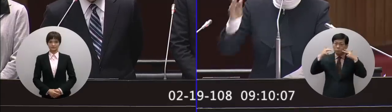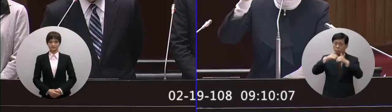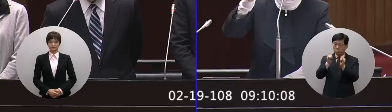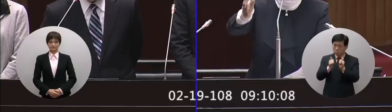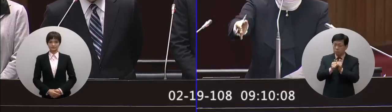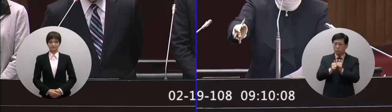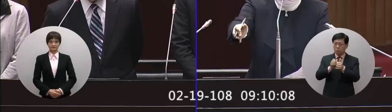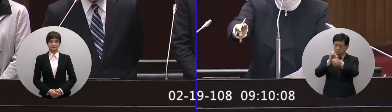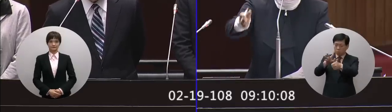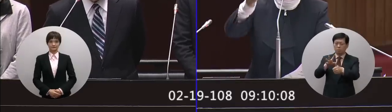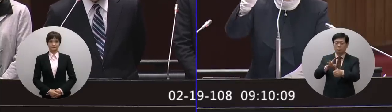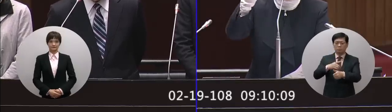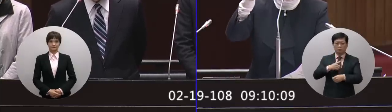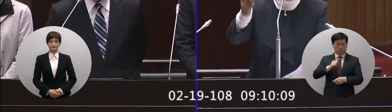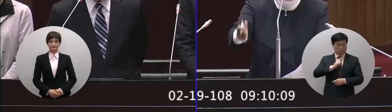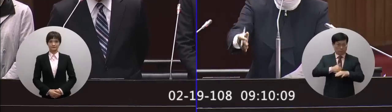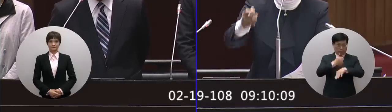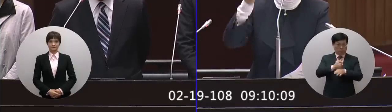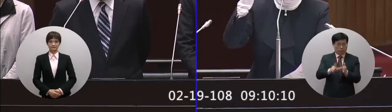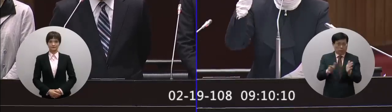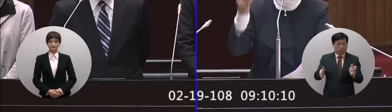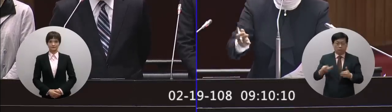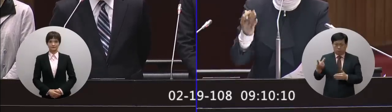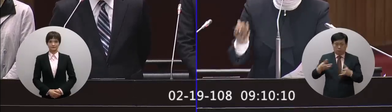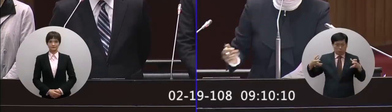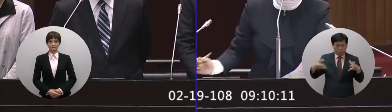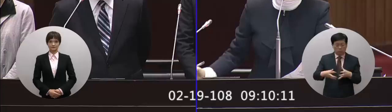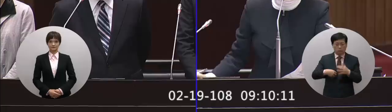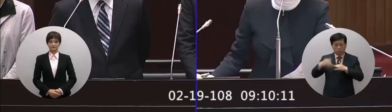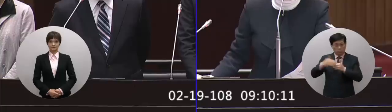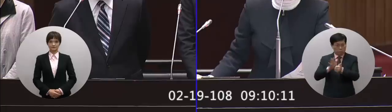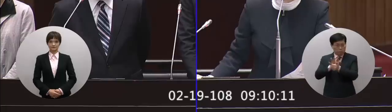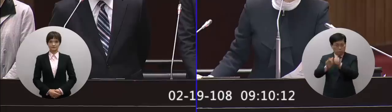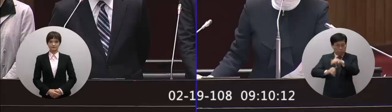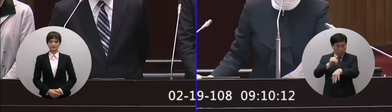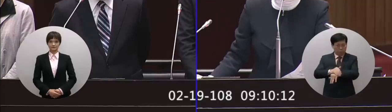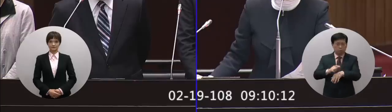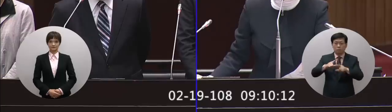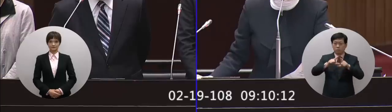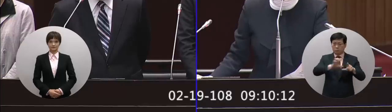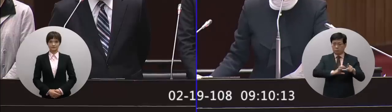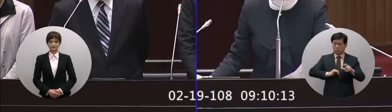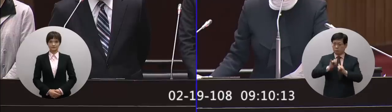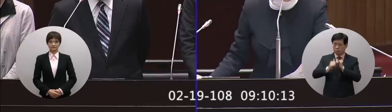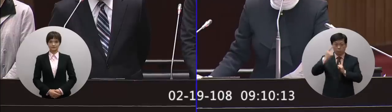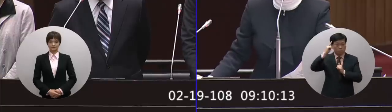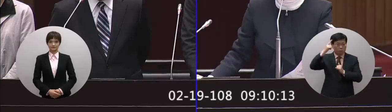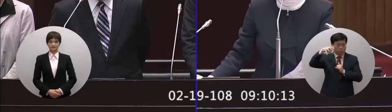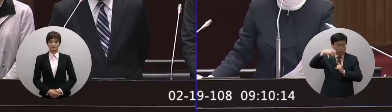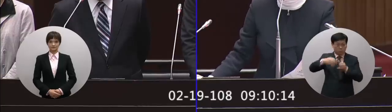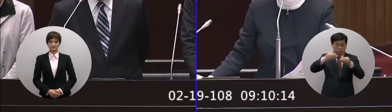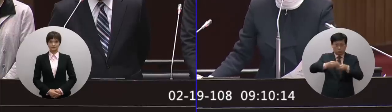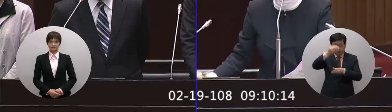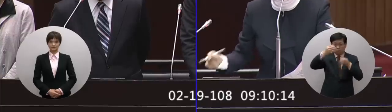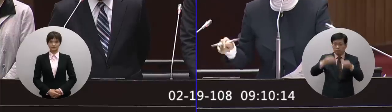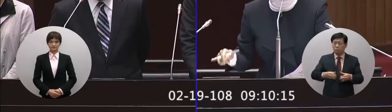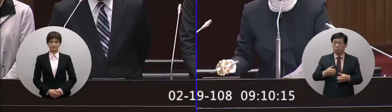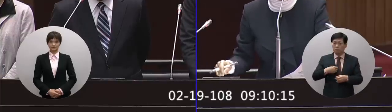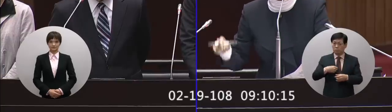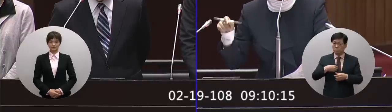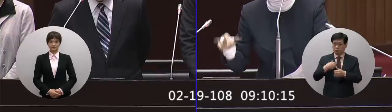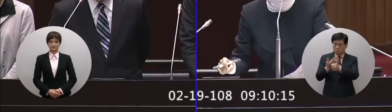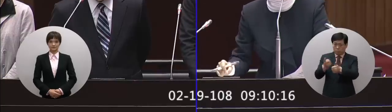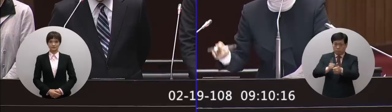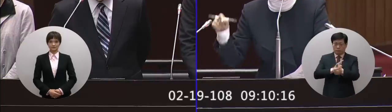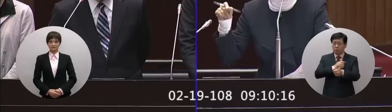人，在你的任内，我们一起来协助完成大报社纪念碑的建碑工作，还给原